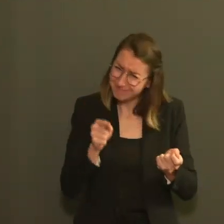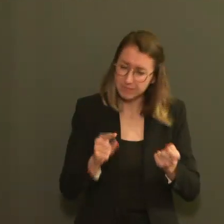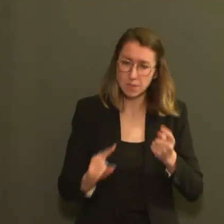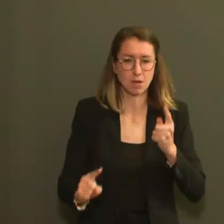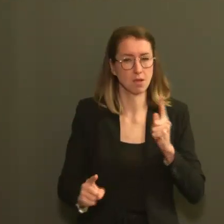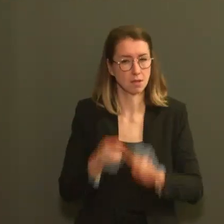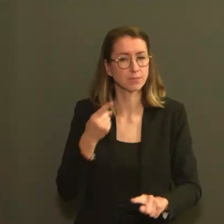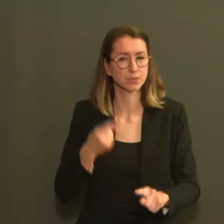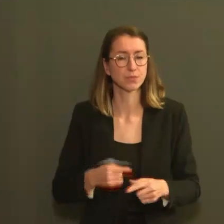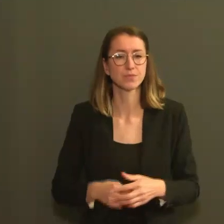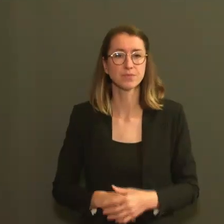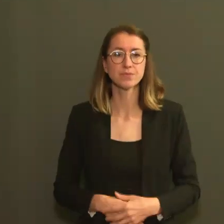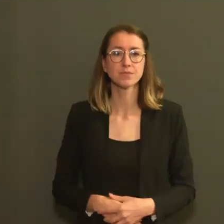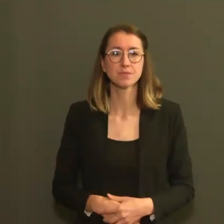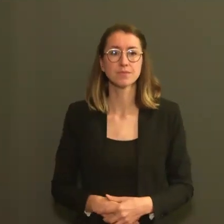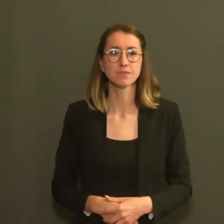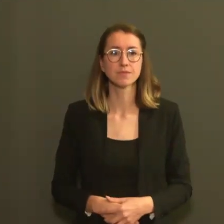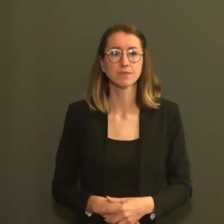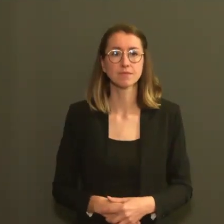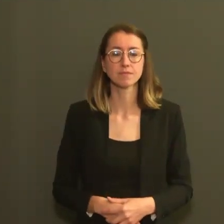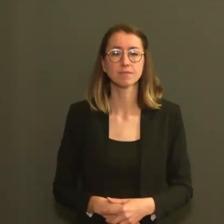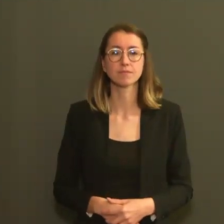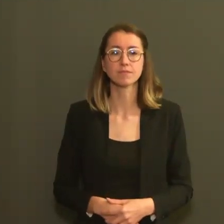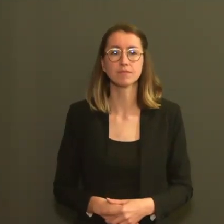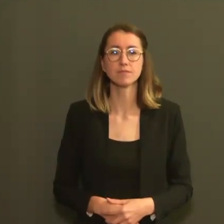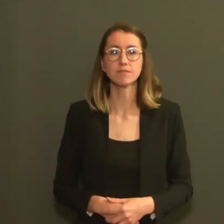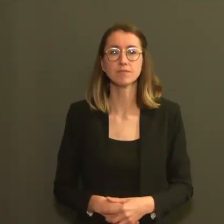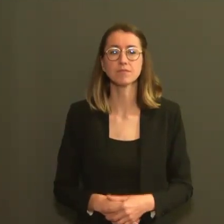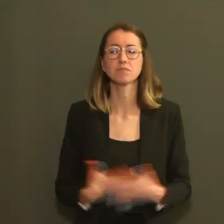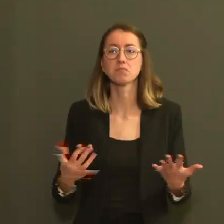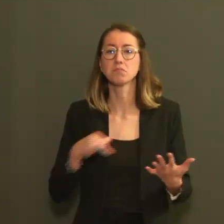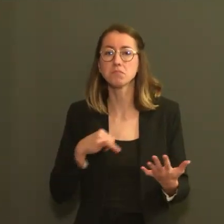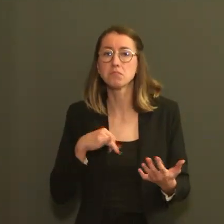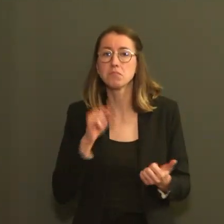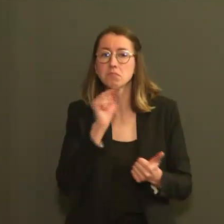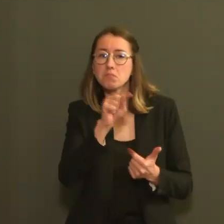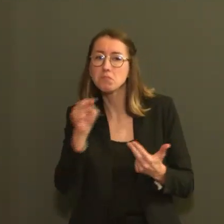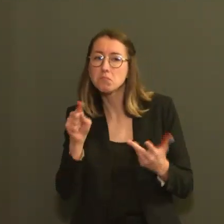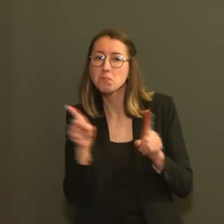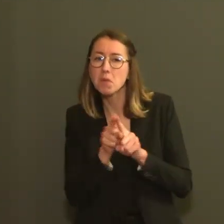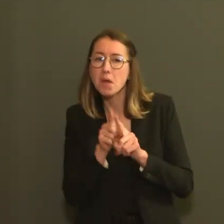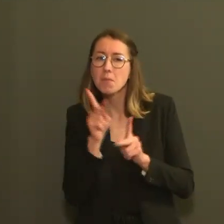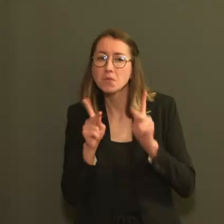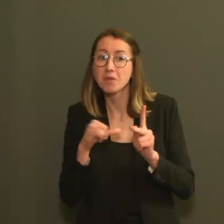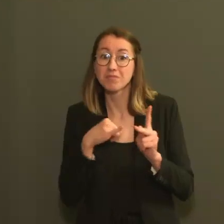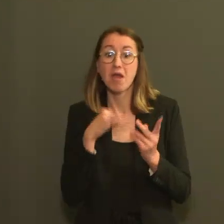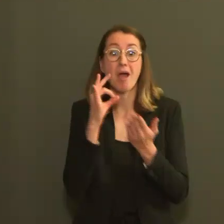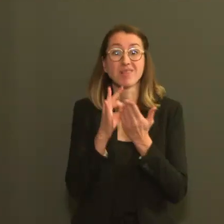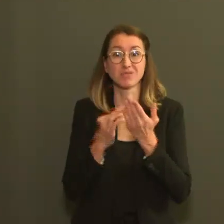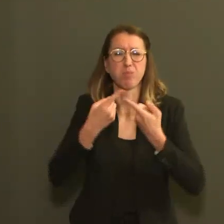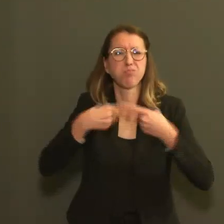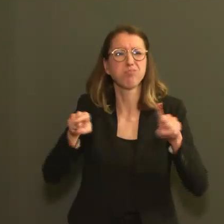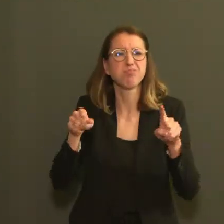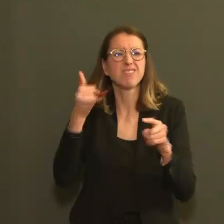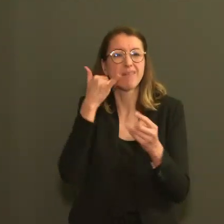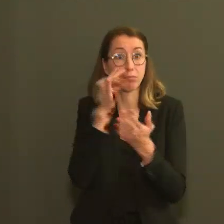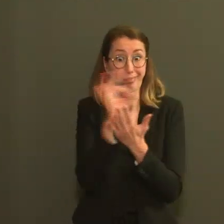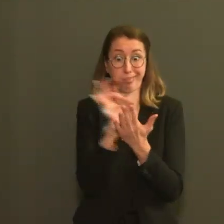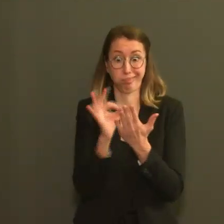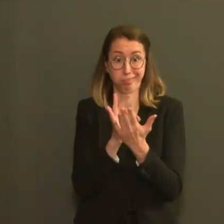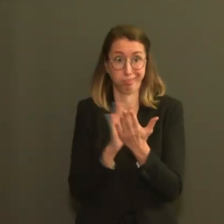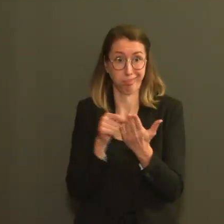Comme moi, certains d'entre vous ont peut-être sur leur téléphone toute une série d'apps qui ne sont pas très utiles et que vous n'utilisez sans doute jamais.